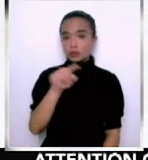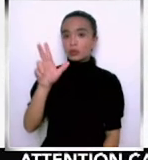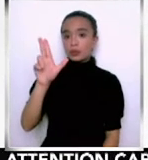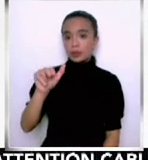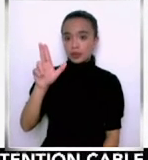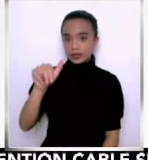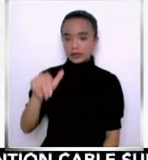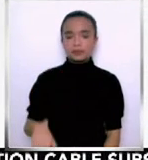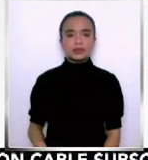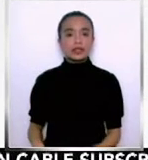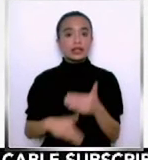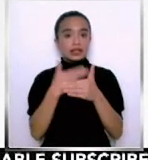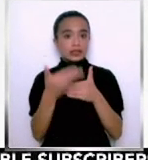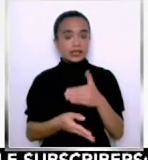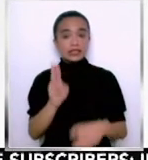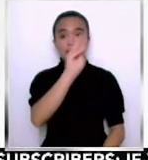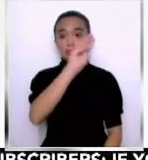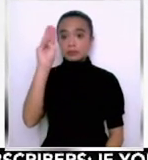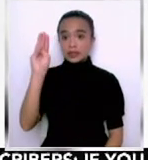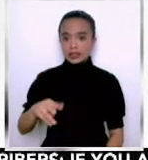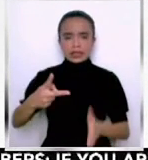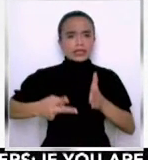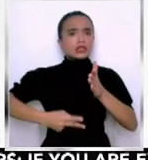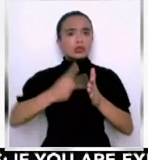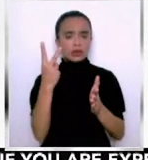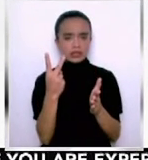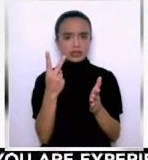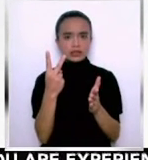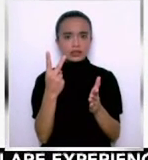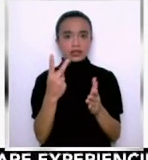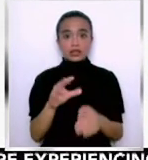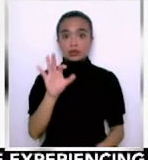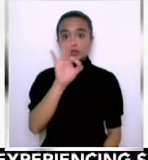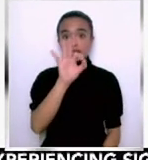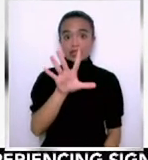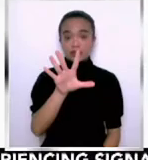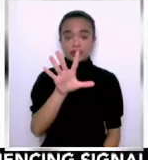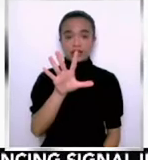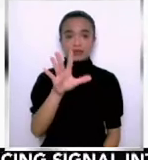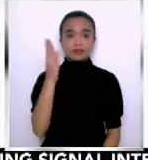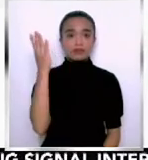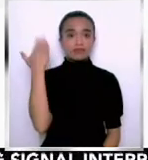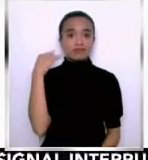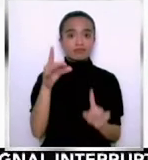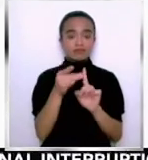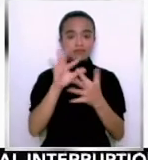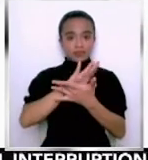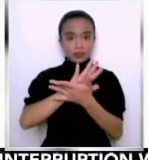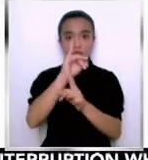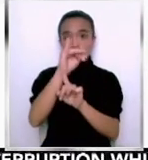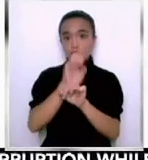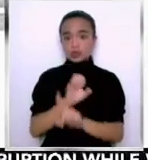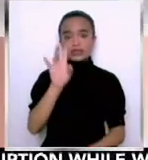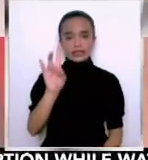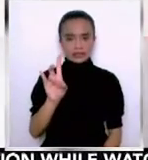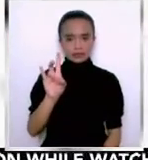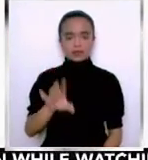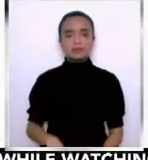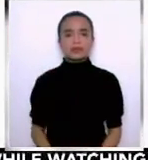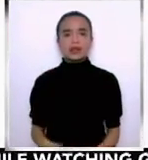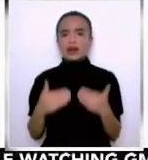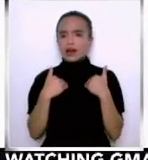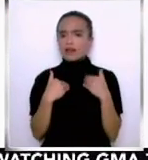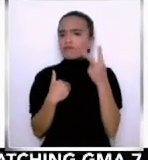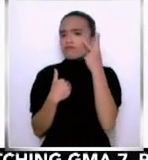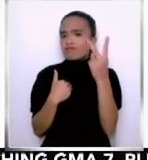Manila, halos dumoble na mula sa 95 na kaso noong June 7. So kahit na meron tayong nakikita ng pagtaas, no, hindi